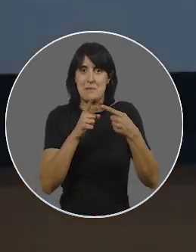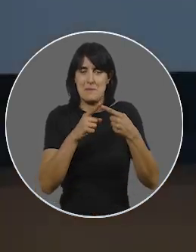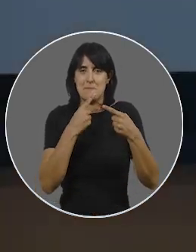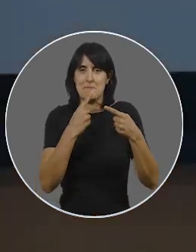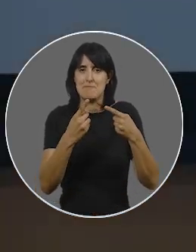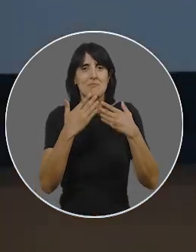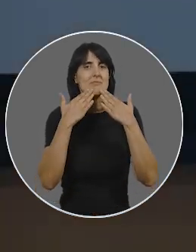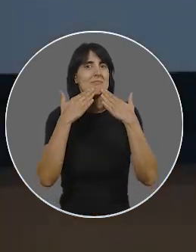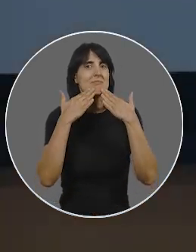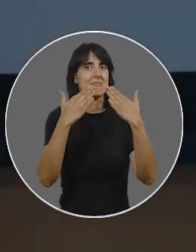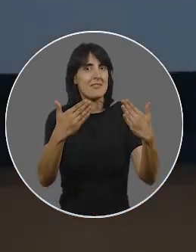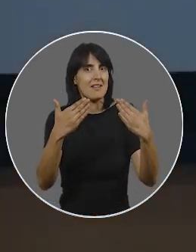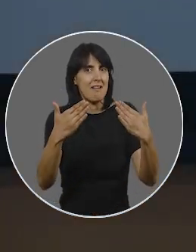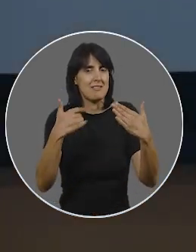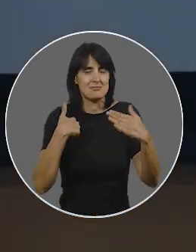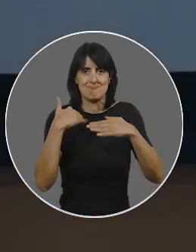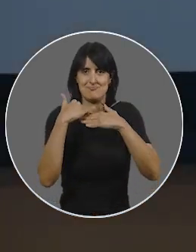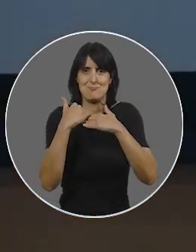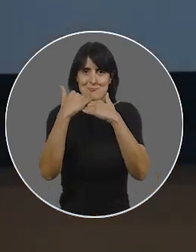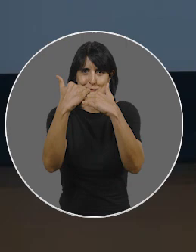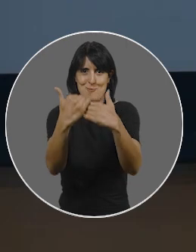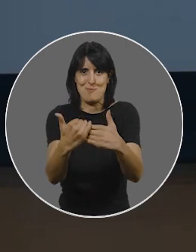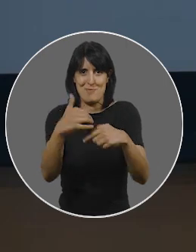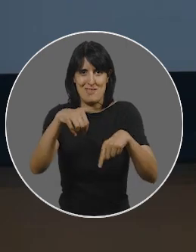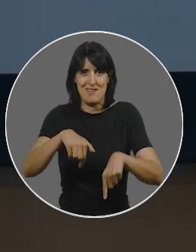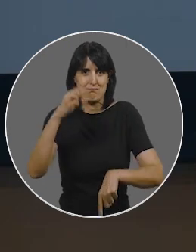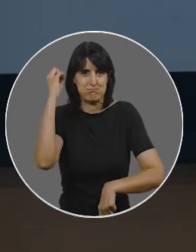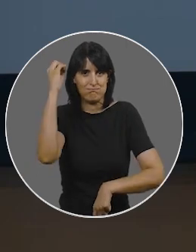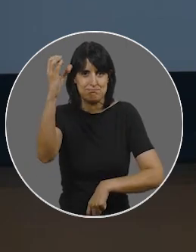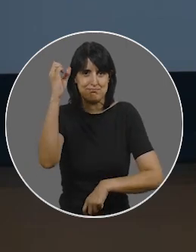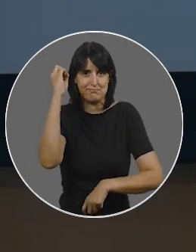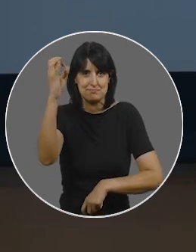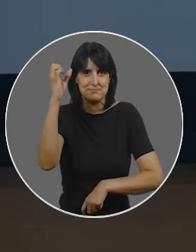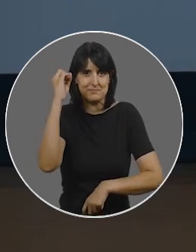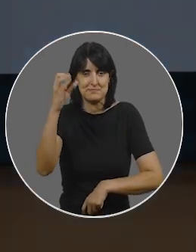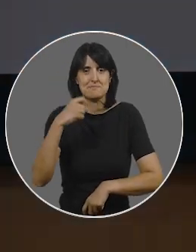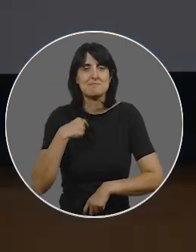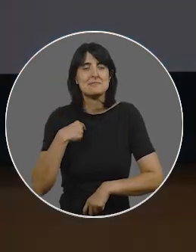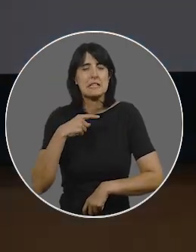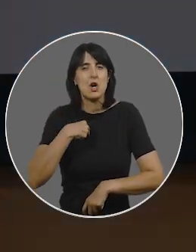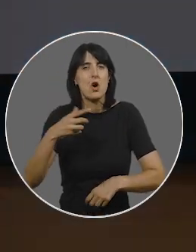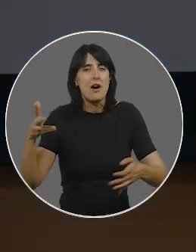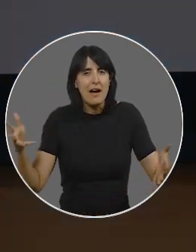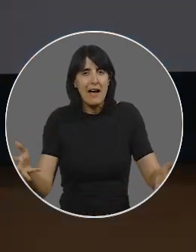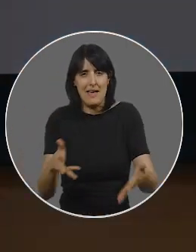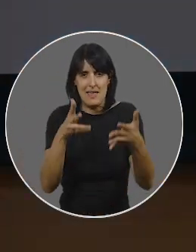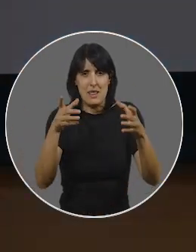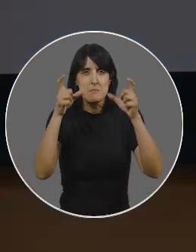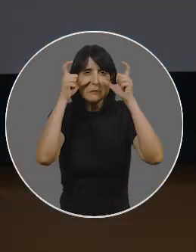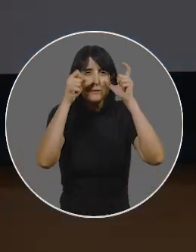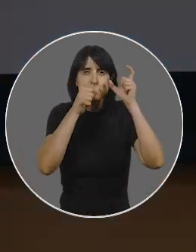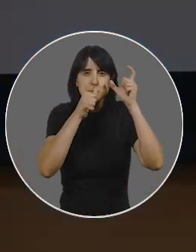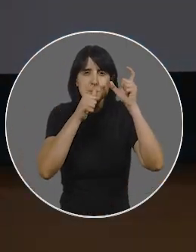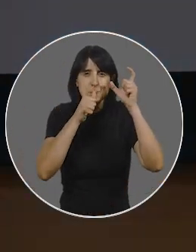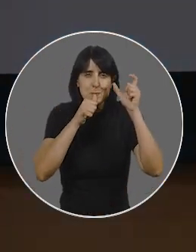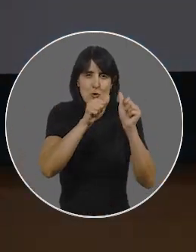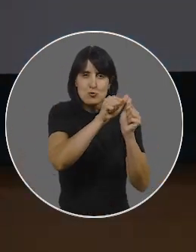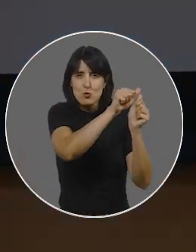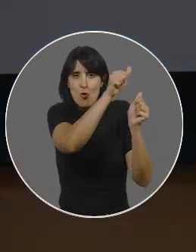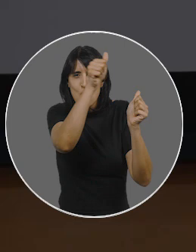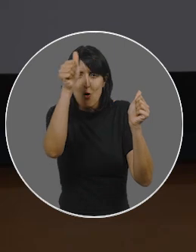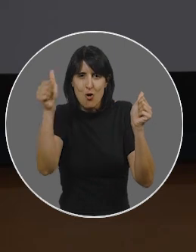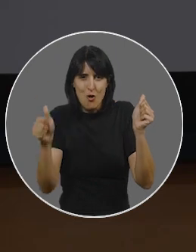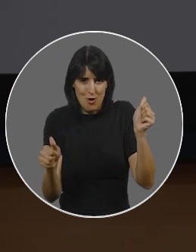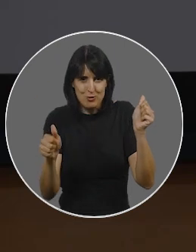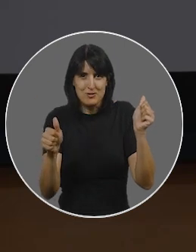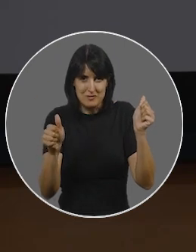Primer de tot, moltes gràcies per haver-me convidat a fer aquesta xerrada. I us convido, si aguanteu i si